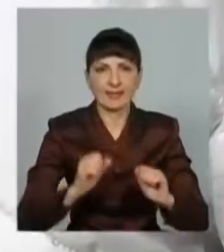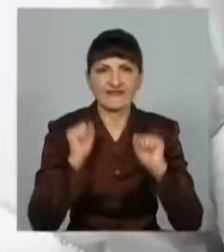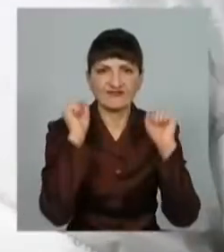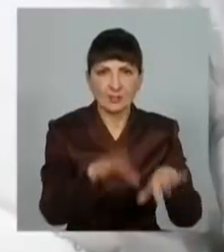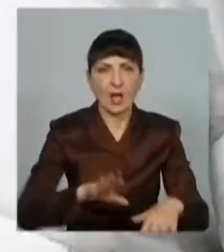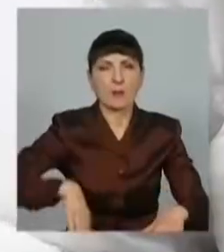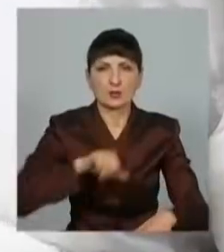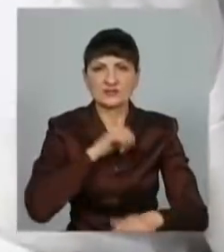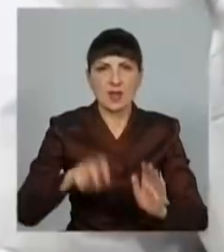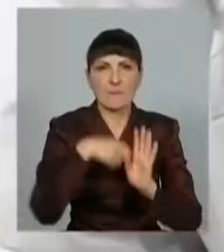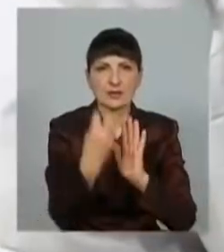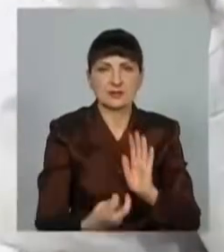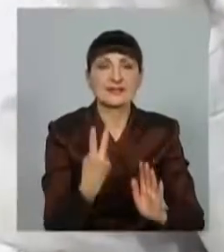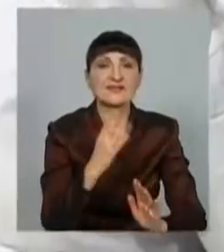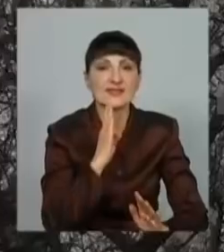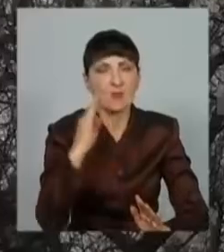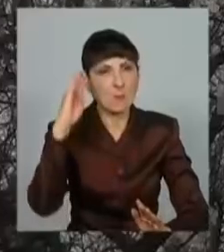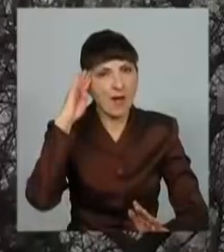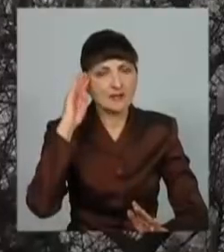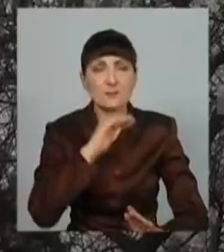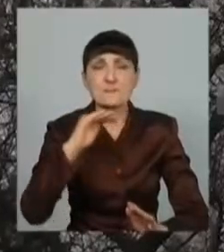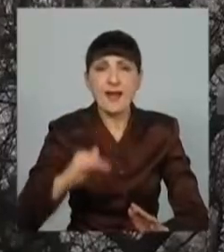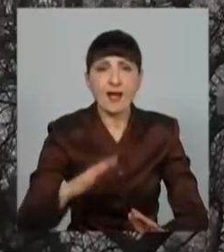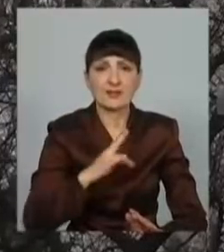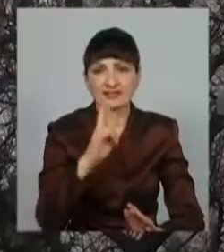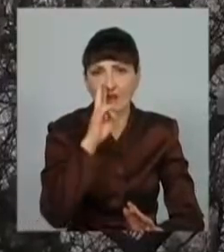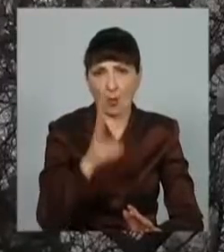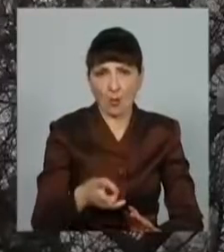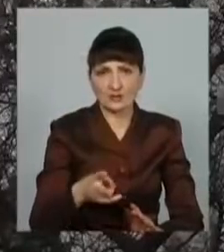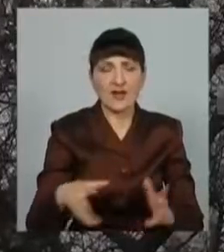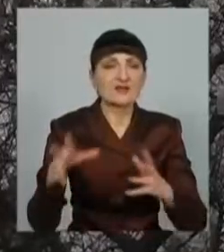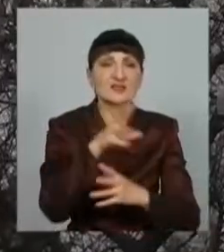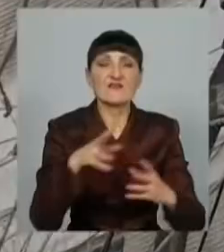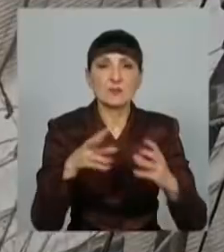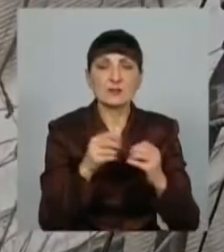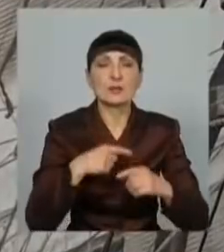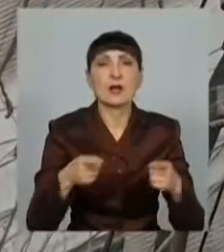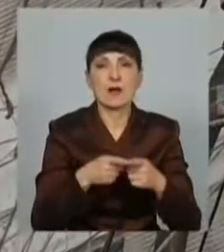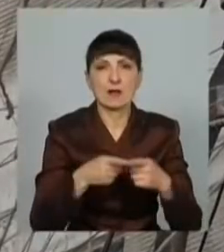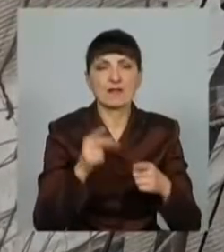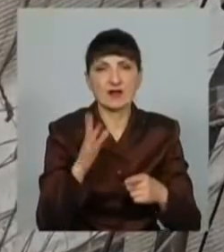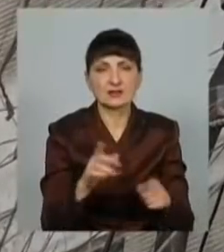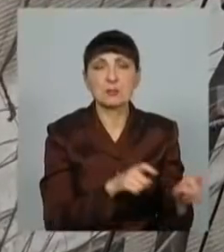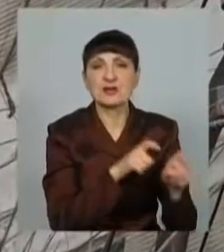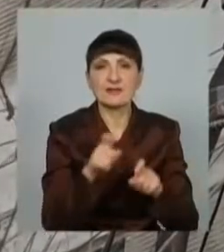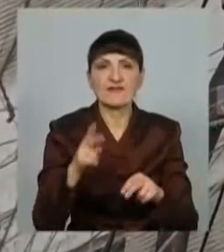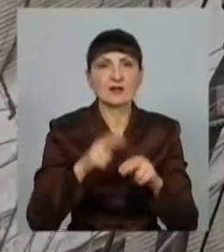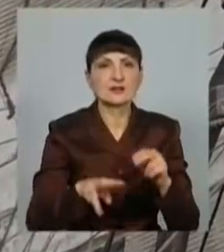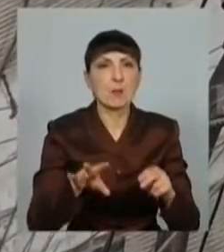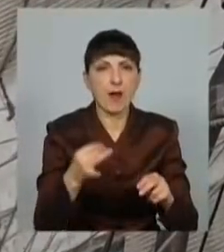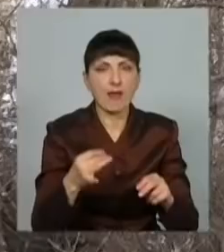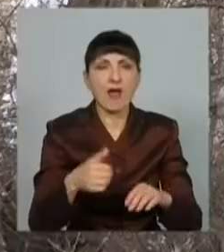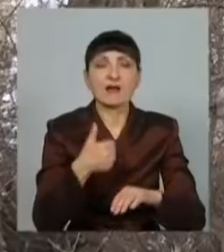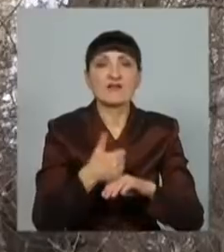прыгнула следом. В семье росли две девочки и мальчик. Самому младшему было 2 годика. Все вместе они жили в съемной квартире, куда переехали в конце мая. Глава